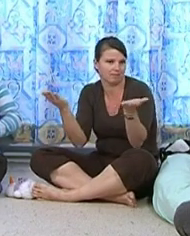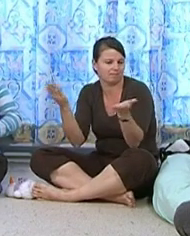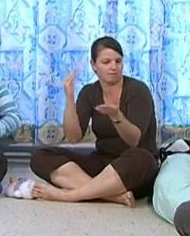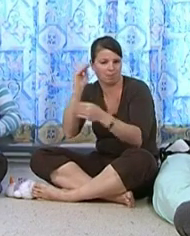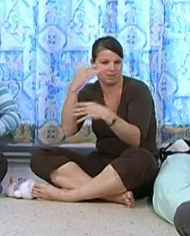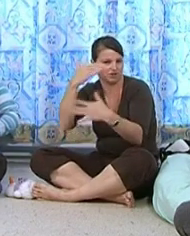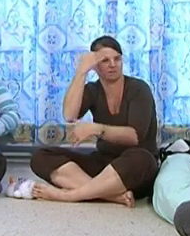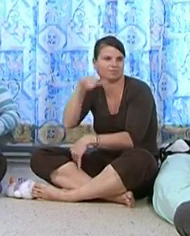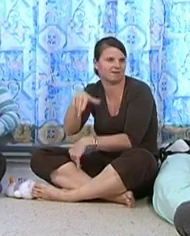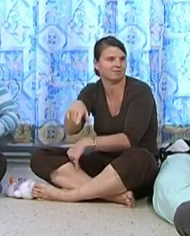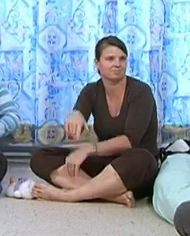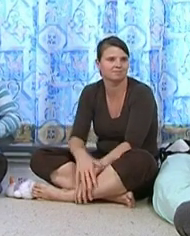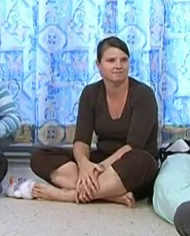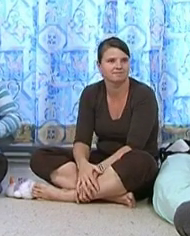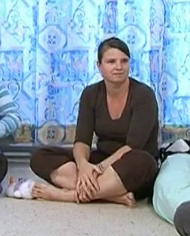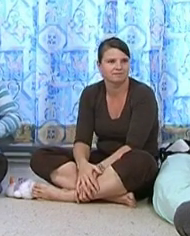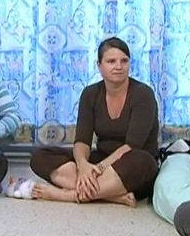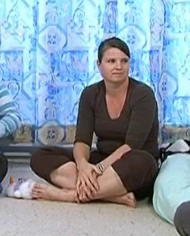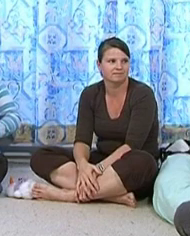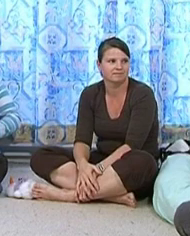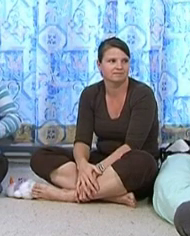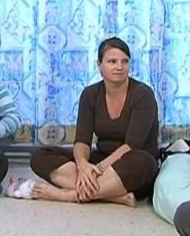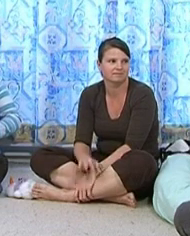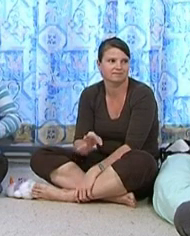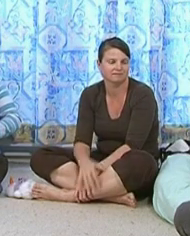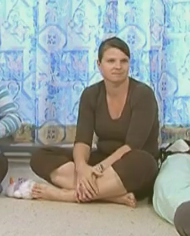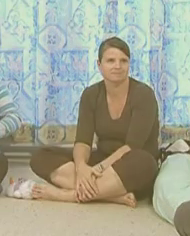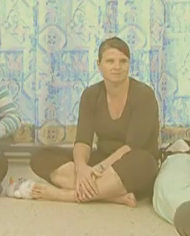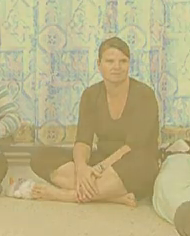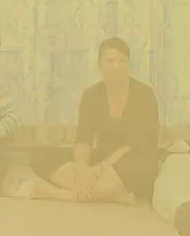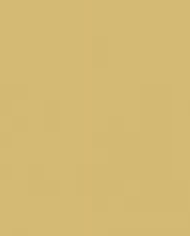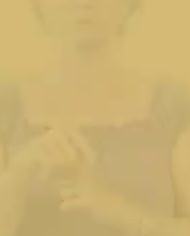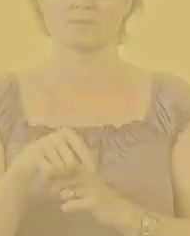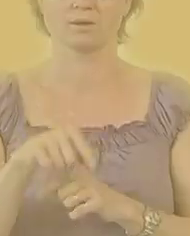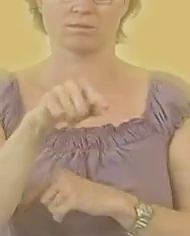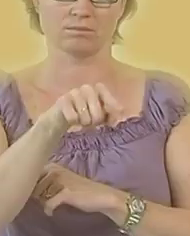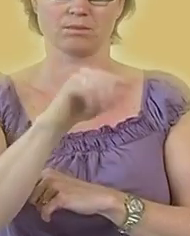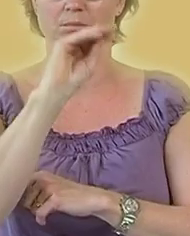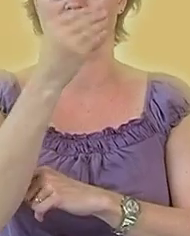etc., des choses simples, les bébés, ils les connaissent déjà, ils les reconnaissent très très vite.